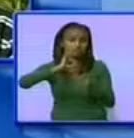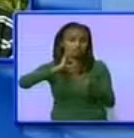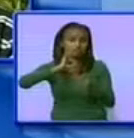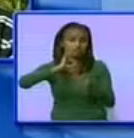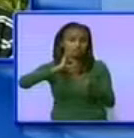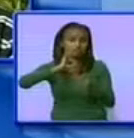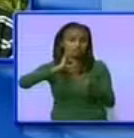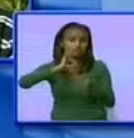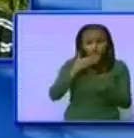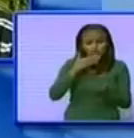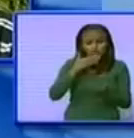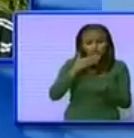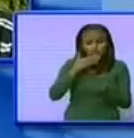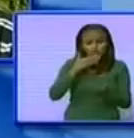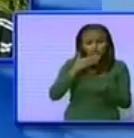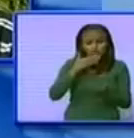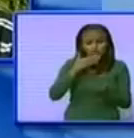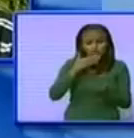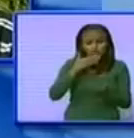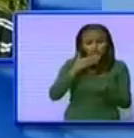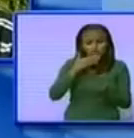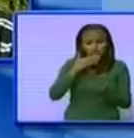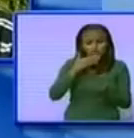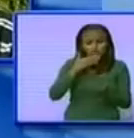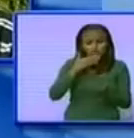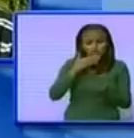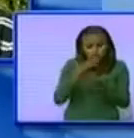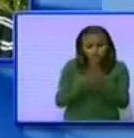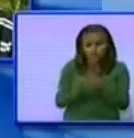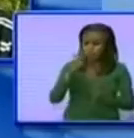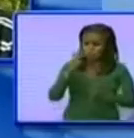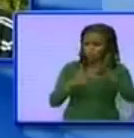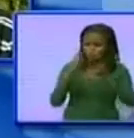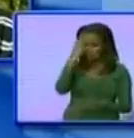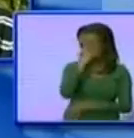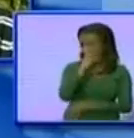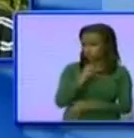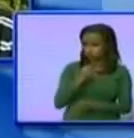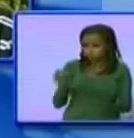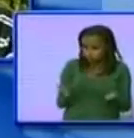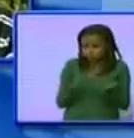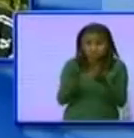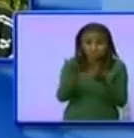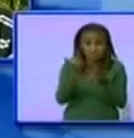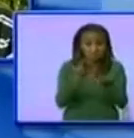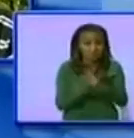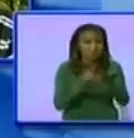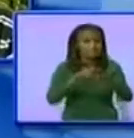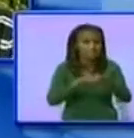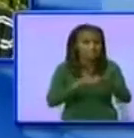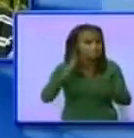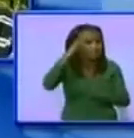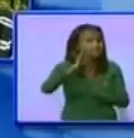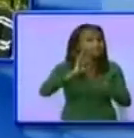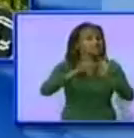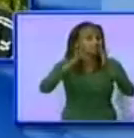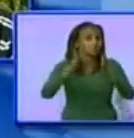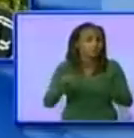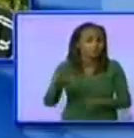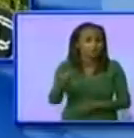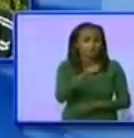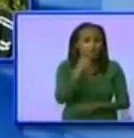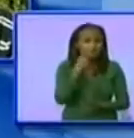እና ከመስማት ሳናቸው ጓደኞቼ ጥሩ እንትን አገኘሁበት። ቋንቋ ስታደርግ ደስ ይላል ምናምን በሚሉም ጊዜ በቃ ወደፊት